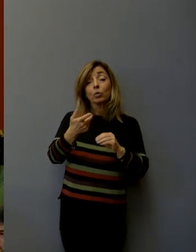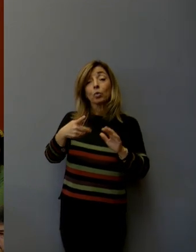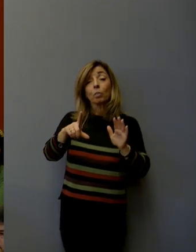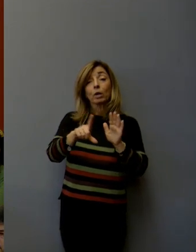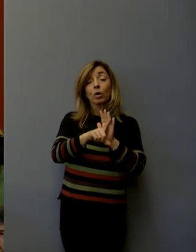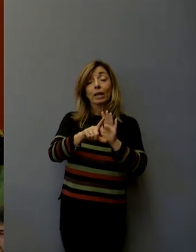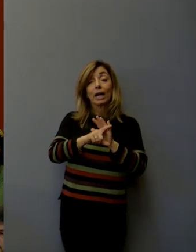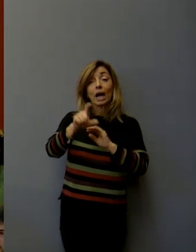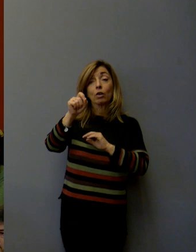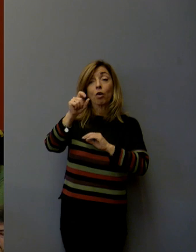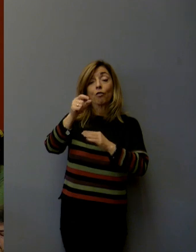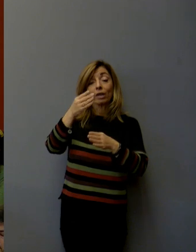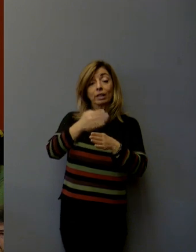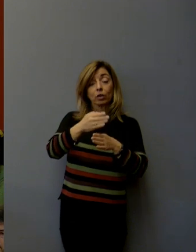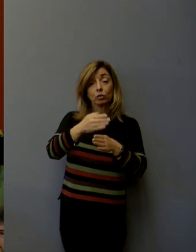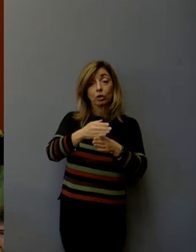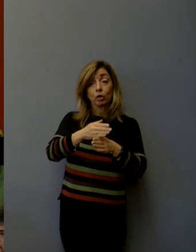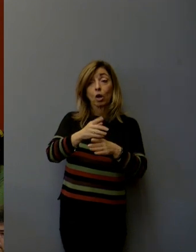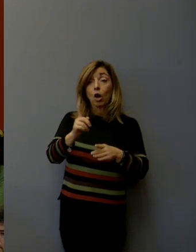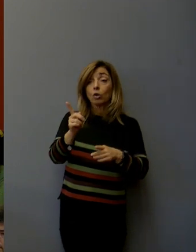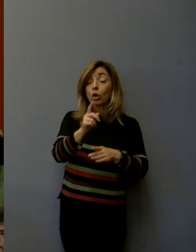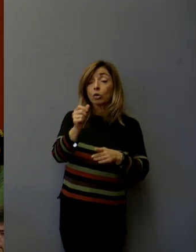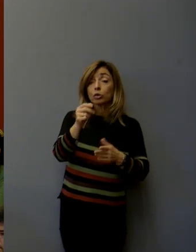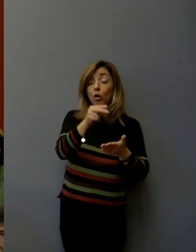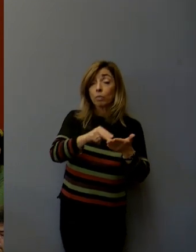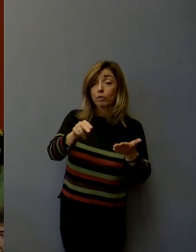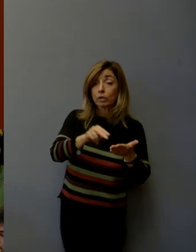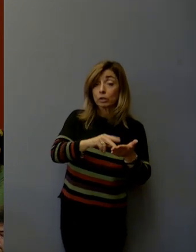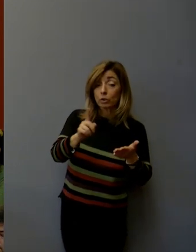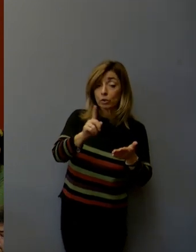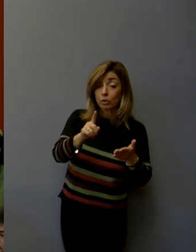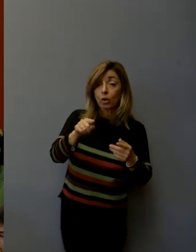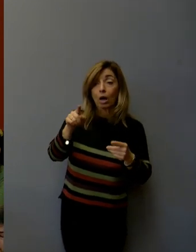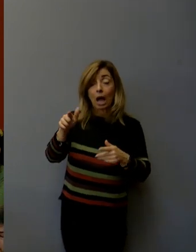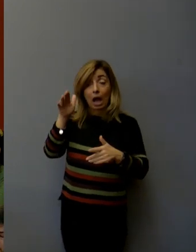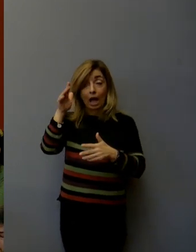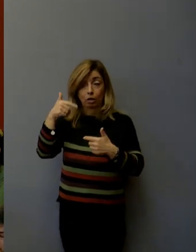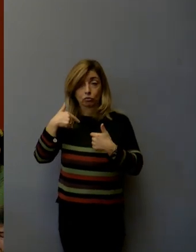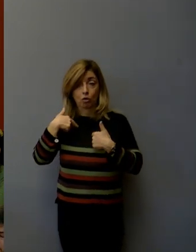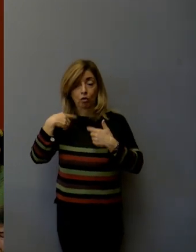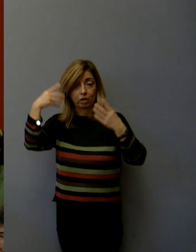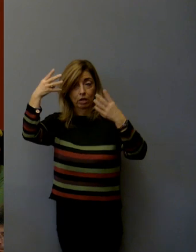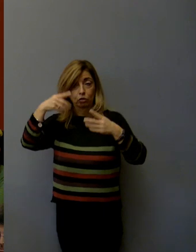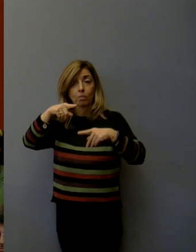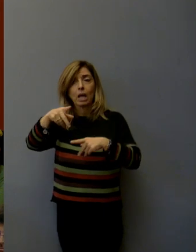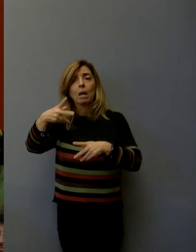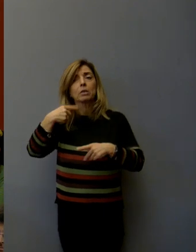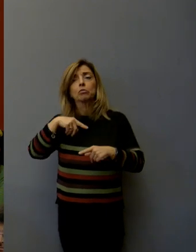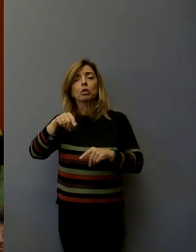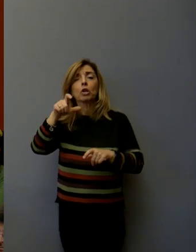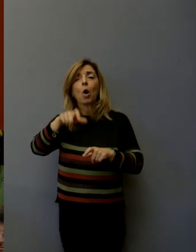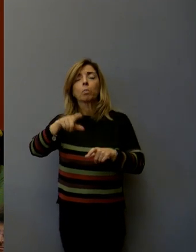votazione presidente ascolti e ragionamento Perché lei mi dice che non doveva nominare gli scrutatori perché non siamo in votazione però regolamento dice